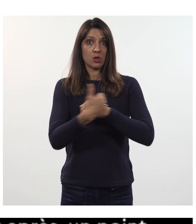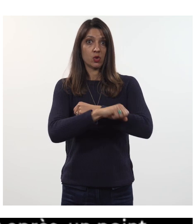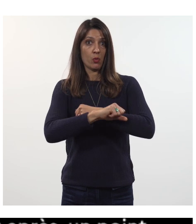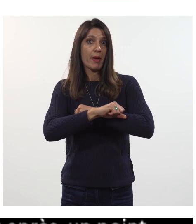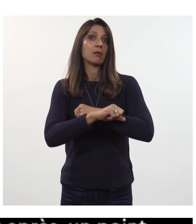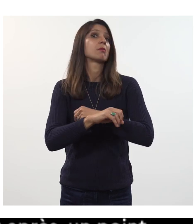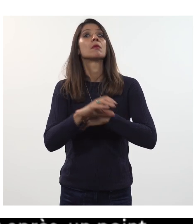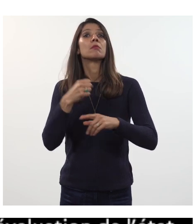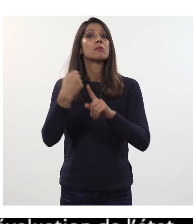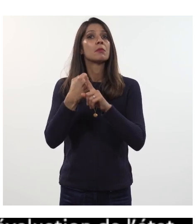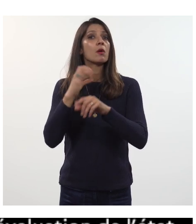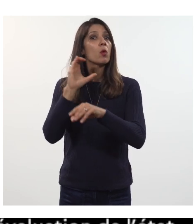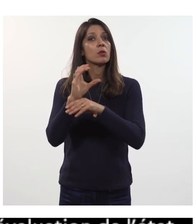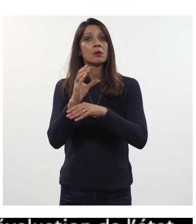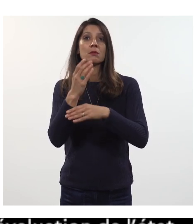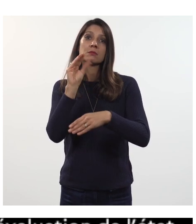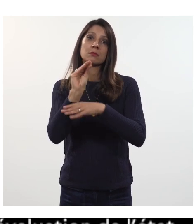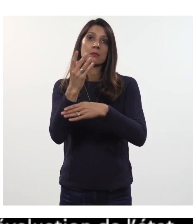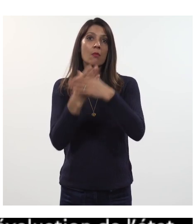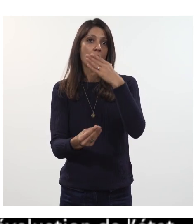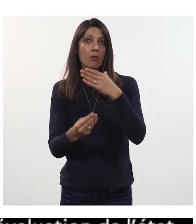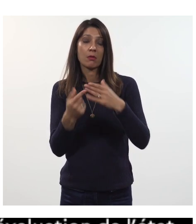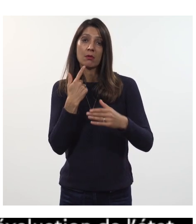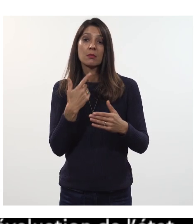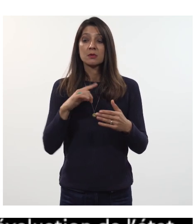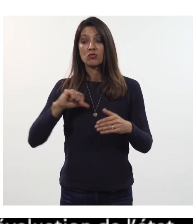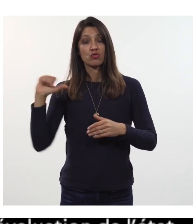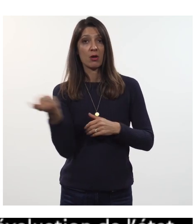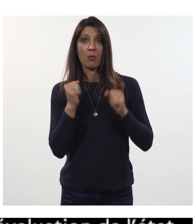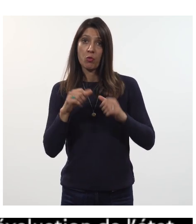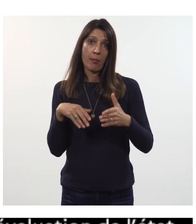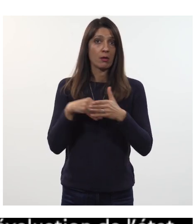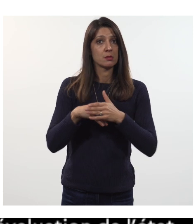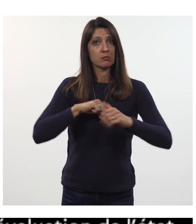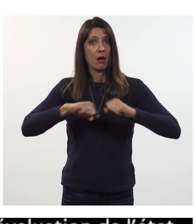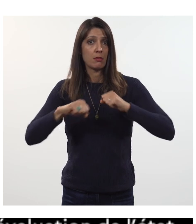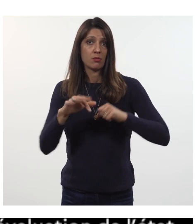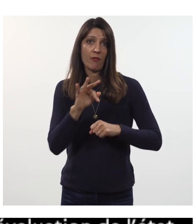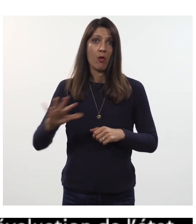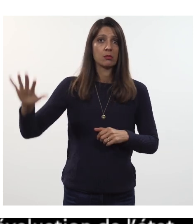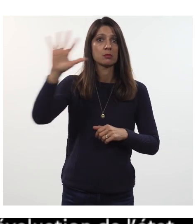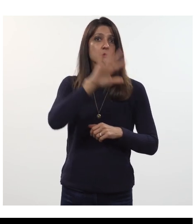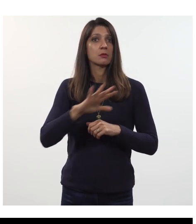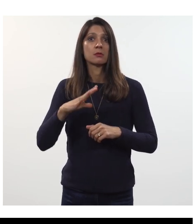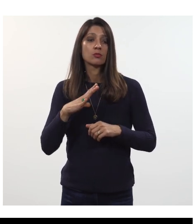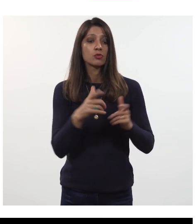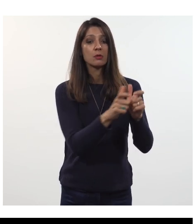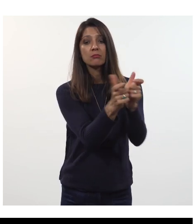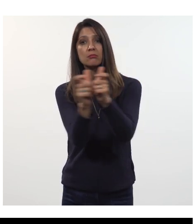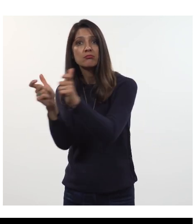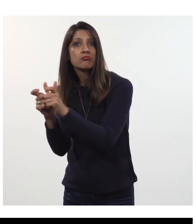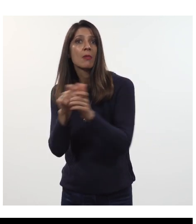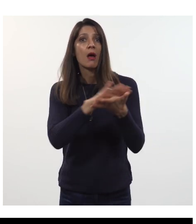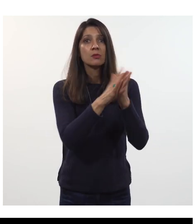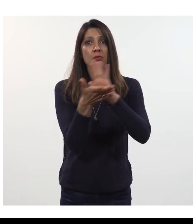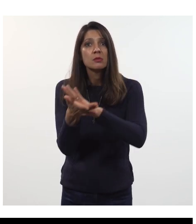d'action, vous voyez, au pluriel, hein. Chacun peut décider de faire ses actions dans toute la France avec des acteurs associatifs,